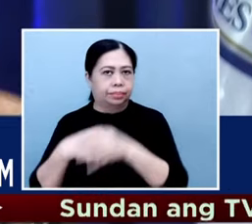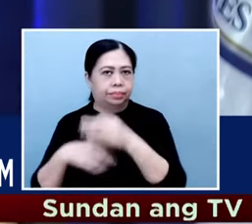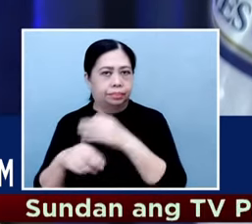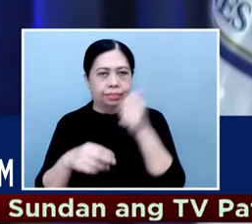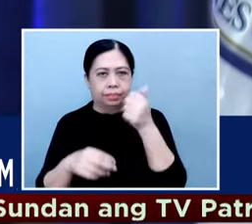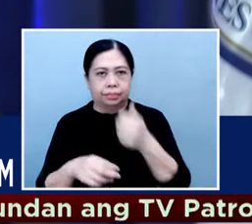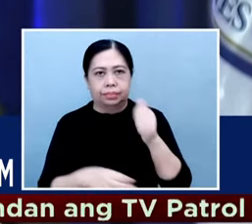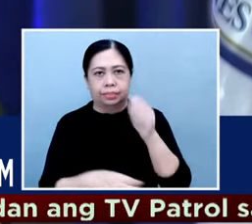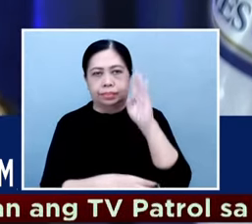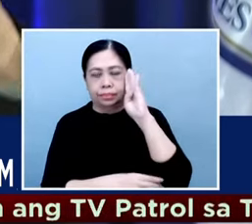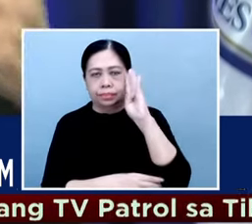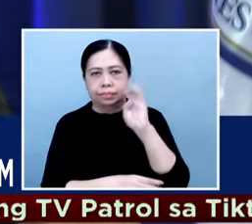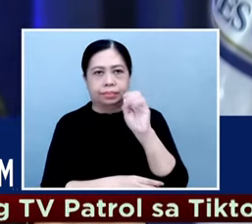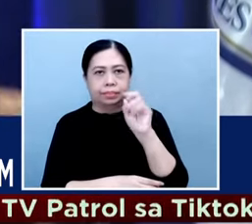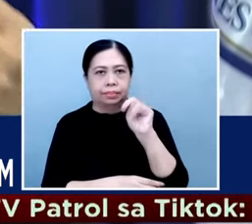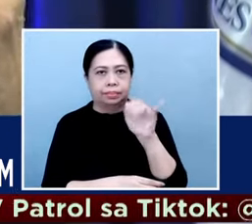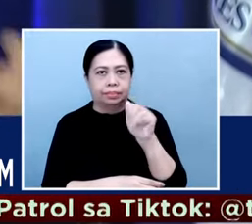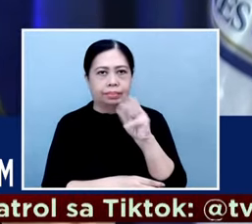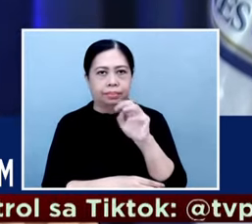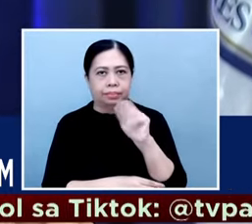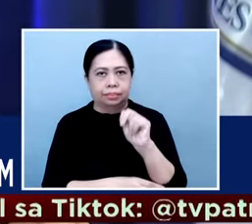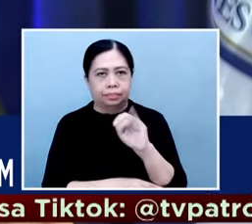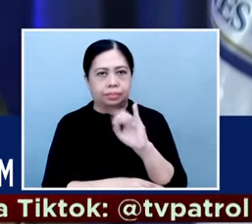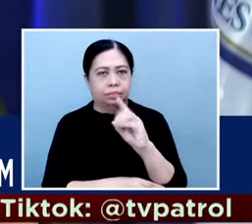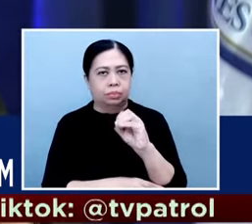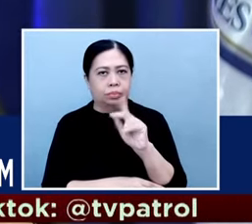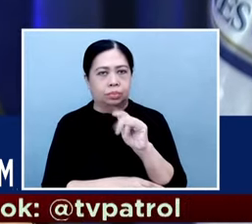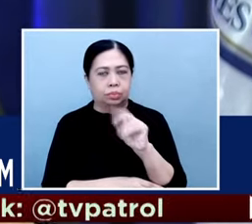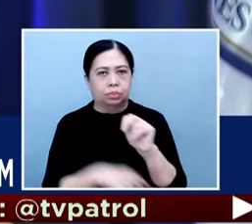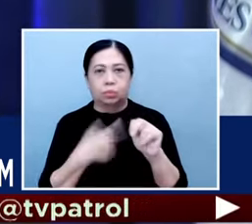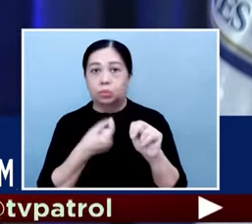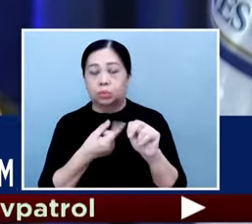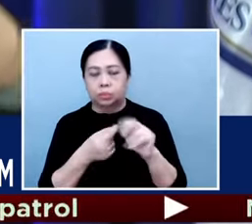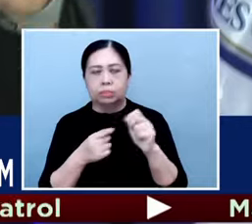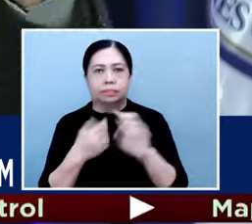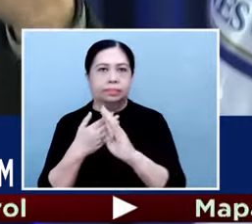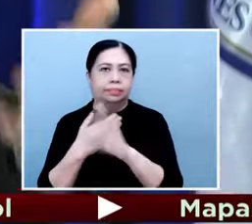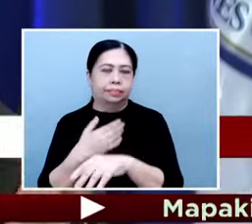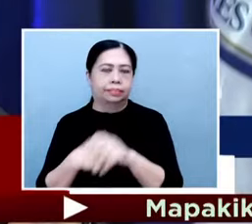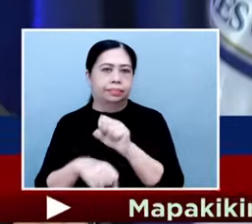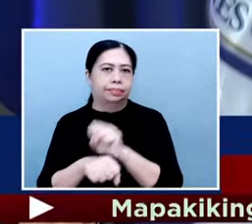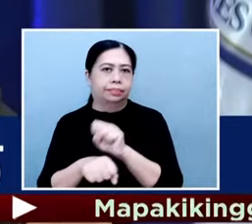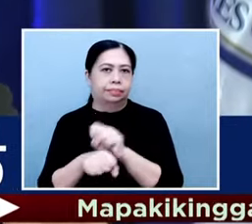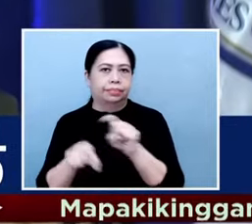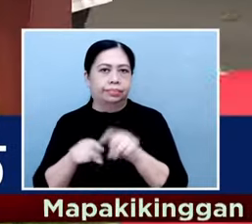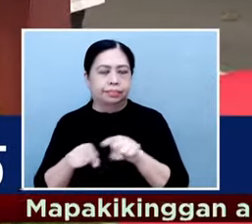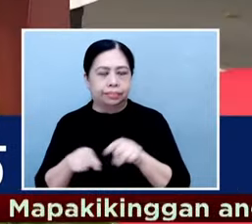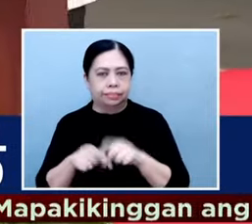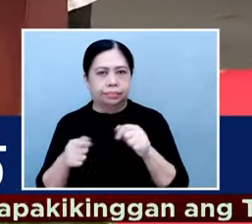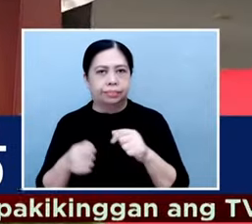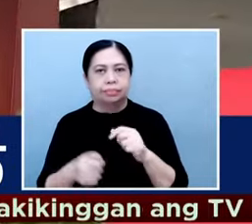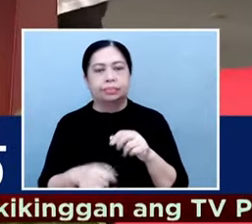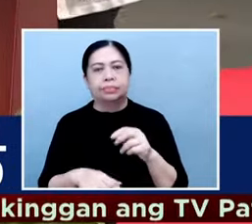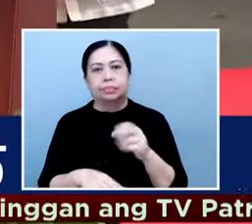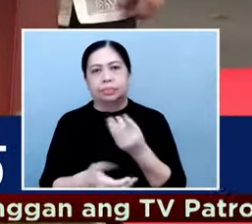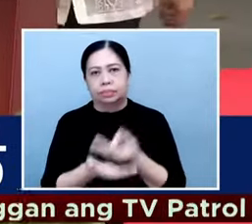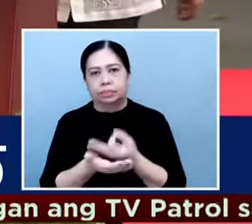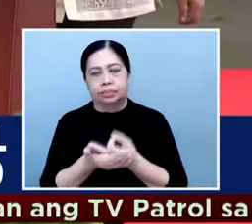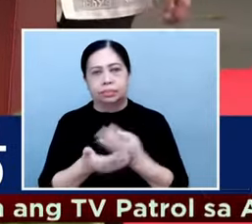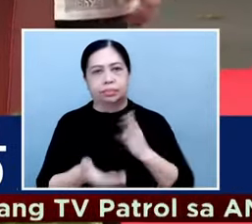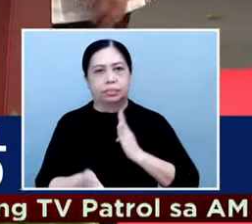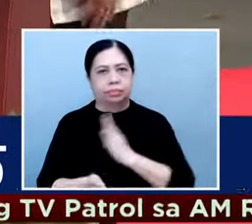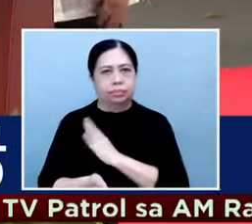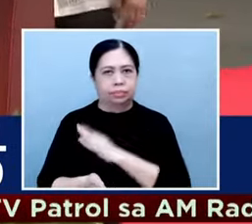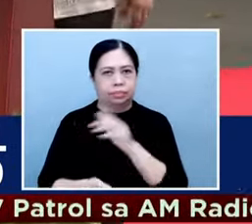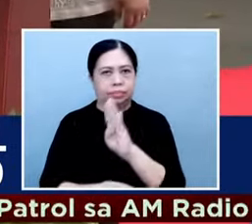Secretary Benjamin Jokno na babalik naman sa Bangko Sentral ng Pilipinas bilang miyembro ng Monetary Board. Kwento ng Pangulo,